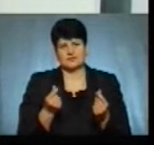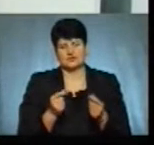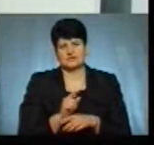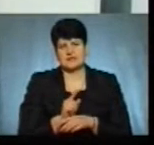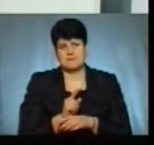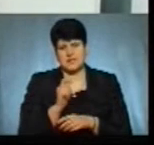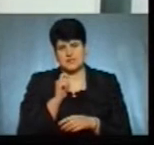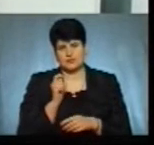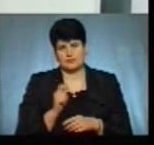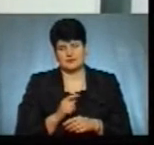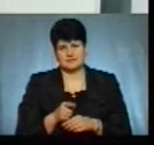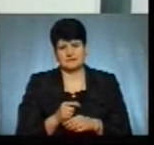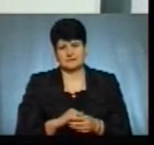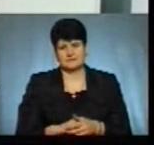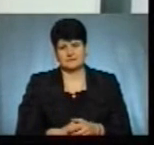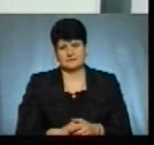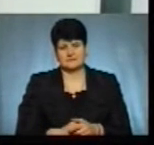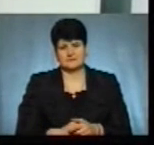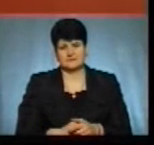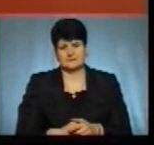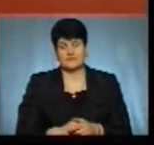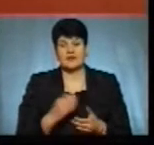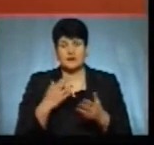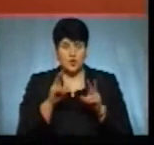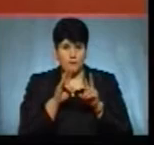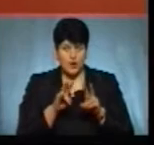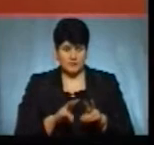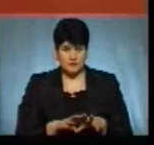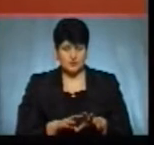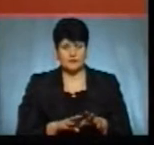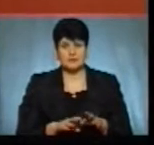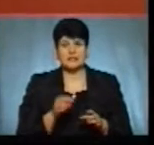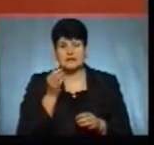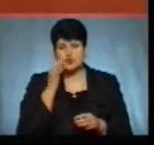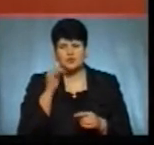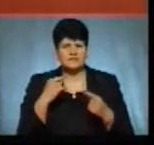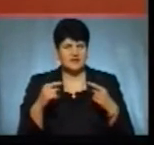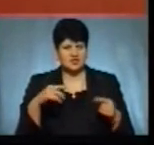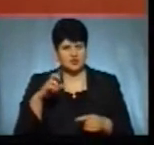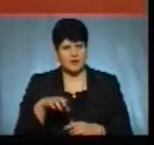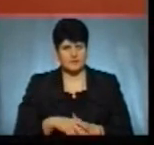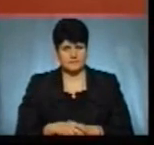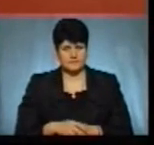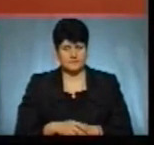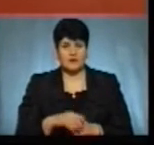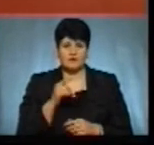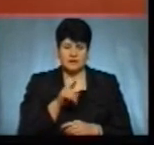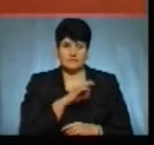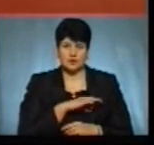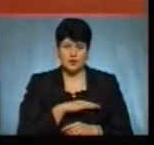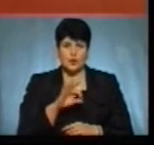фінансову стабільність тільки цим законом явно не вдасться. Якщо проаналізувати досвід інших країн, чи вони